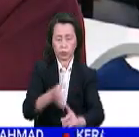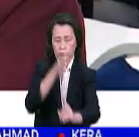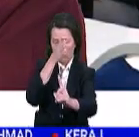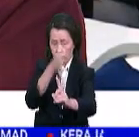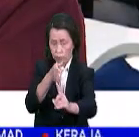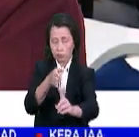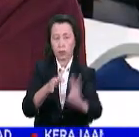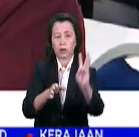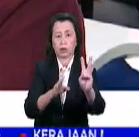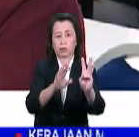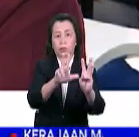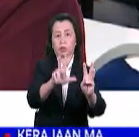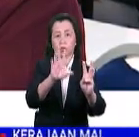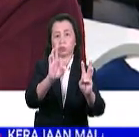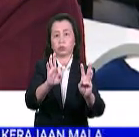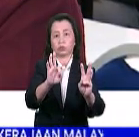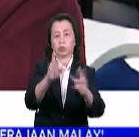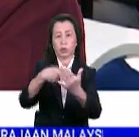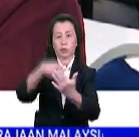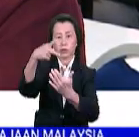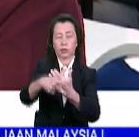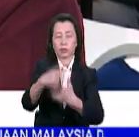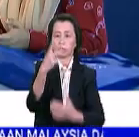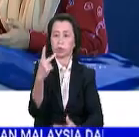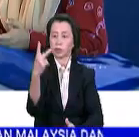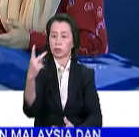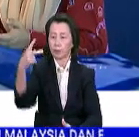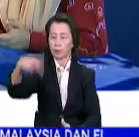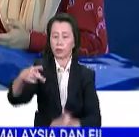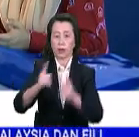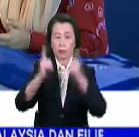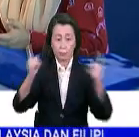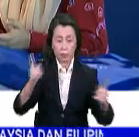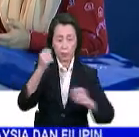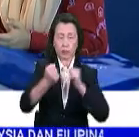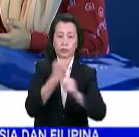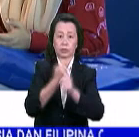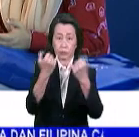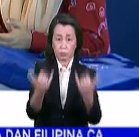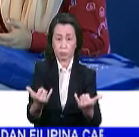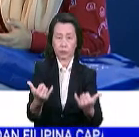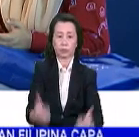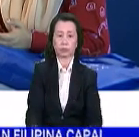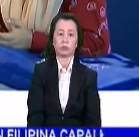sasaran 639 program KKP sepanjang tahun ini.